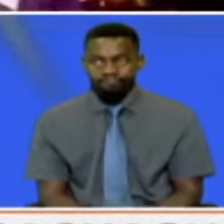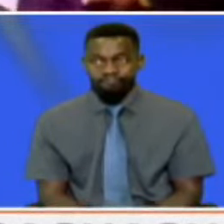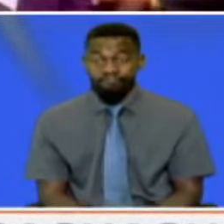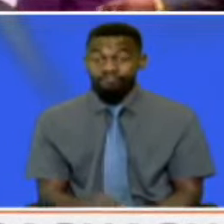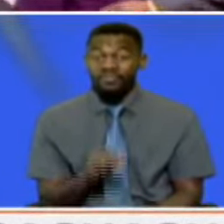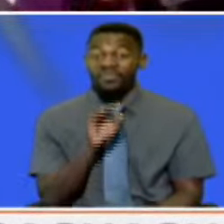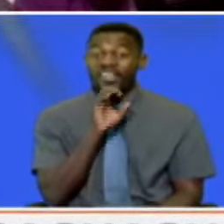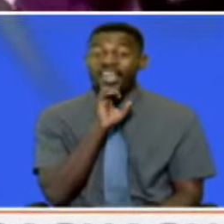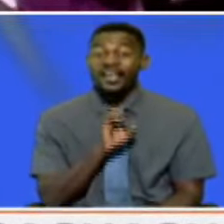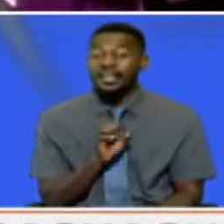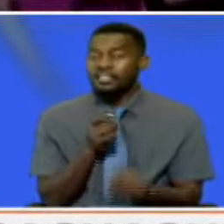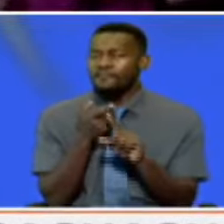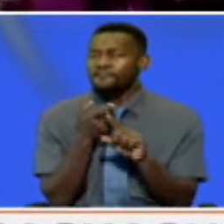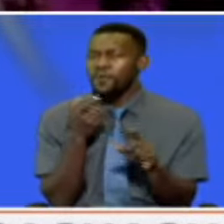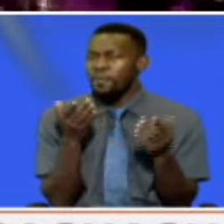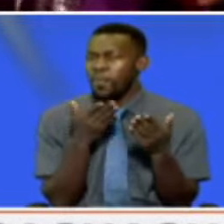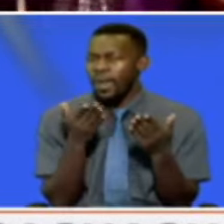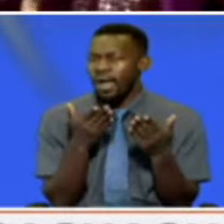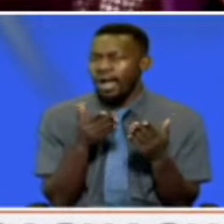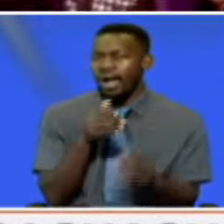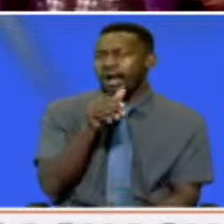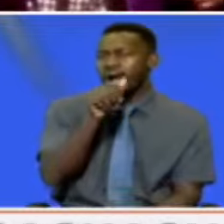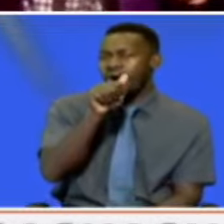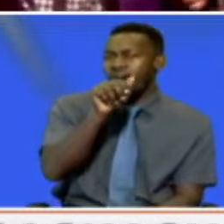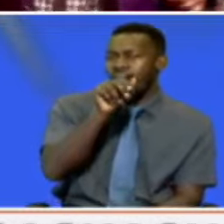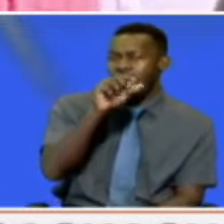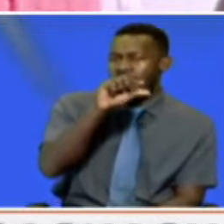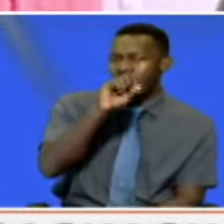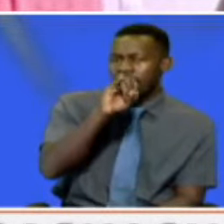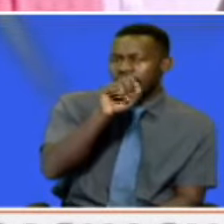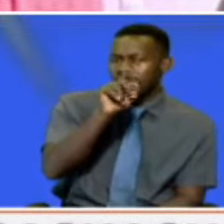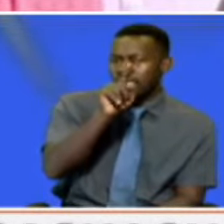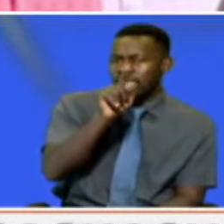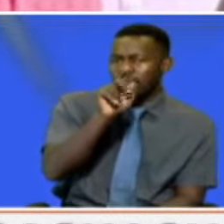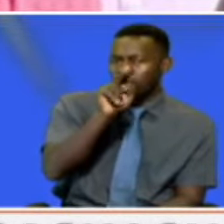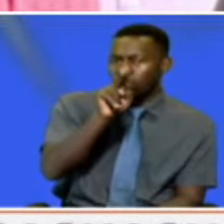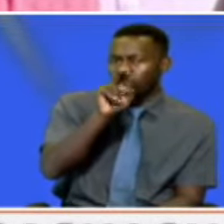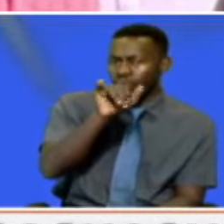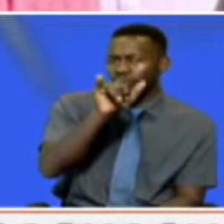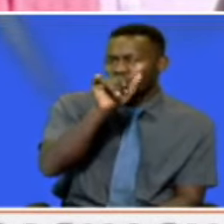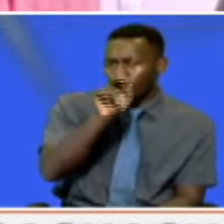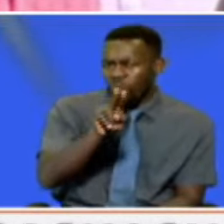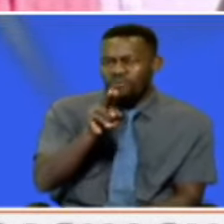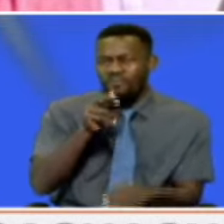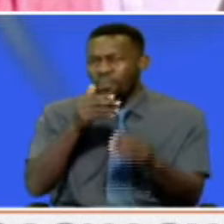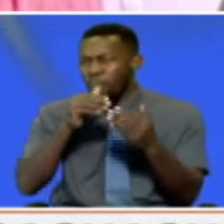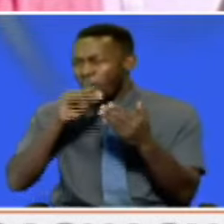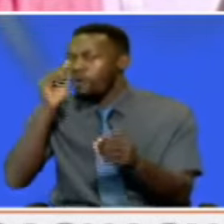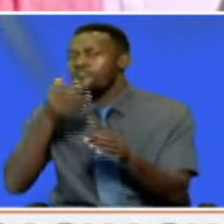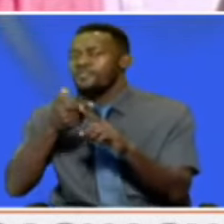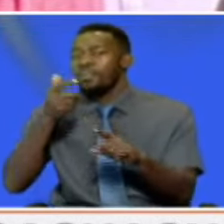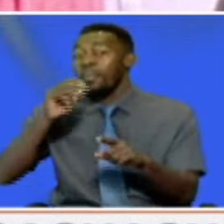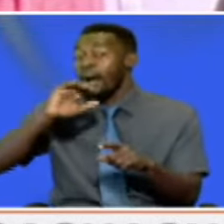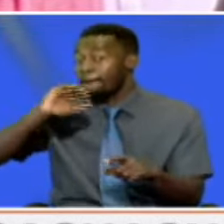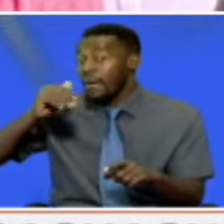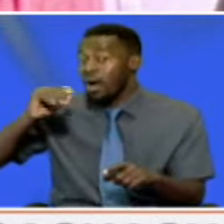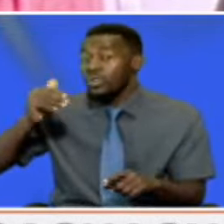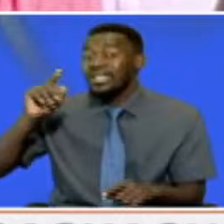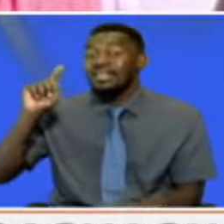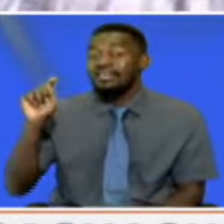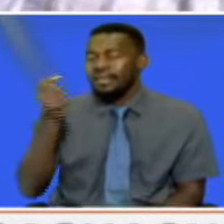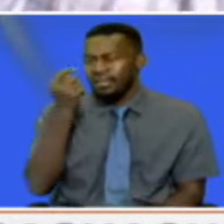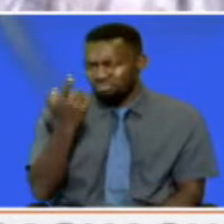Wazee hawa kutoka jamii ya Agikuyu wanaoishi kaunti mbalimbali za ukanda wa bonde la Ufa walikutana na kuru, lengo